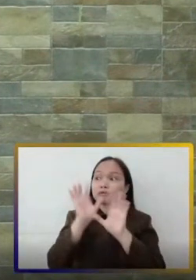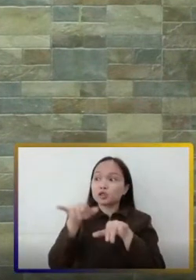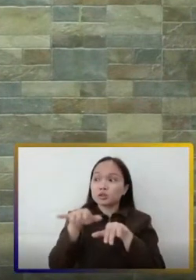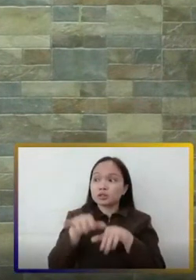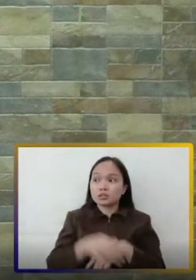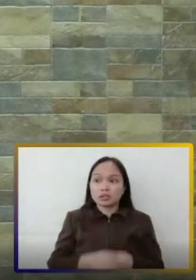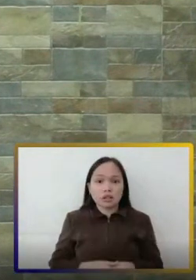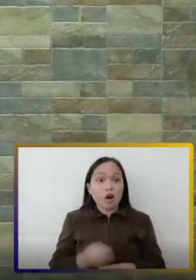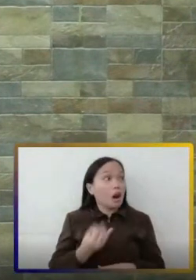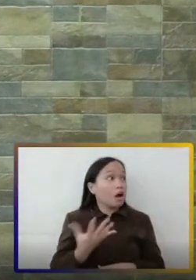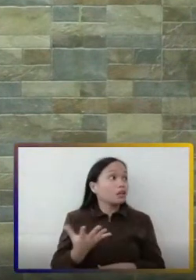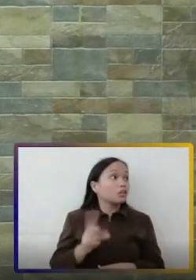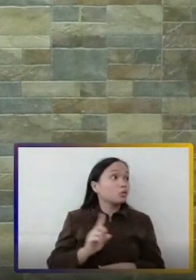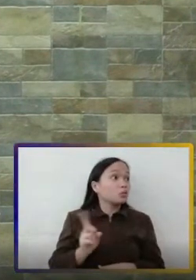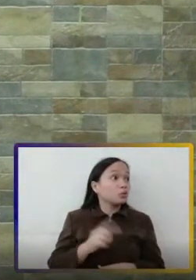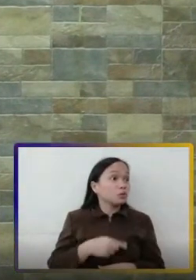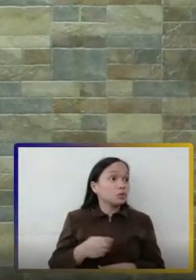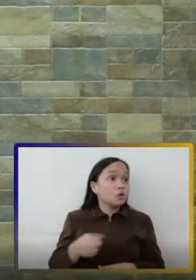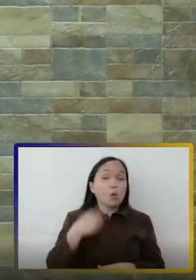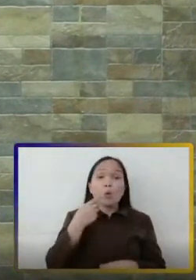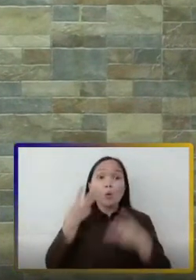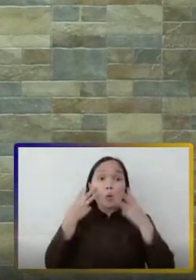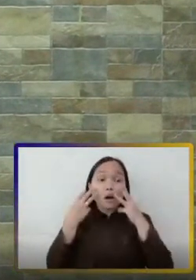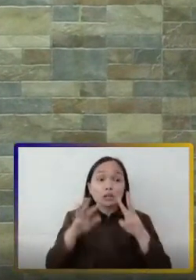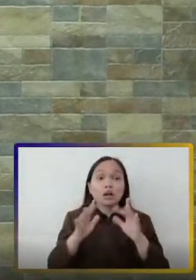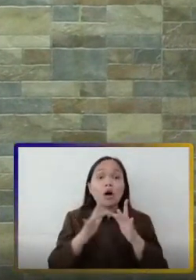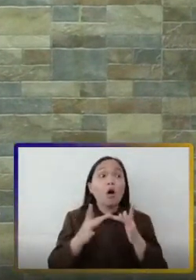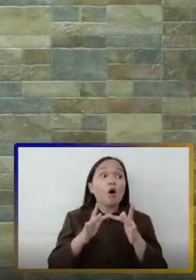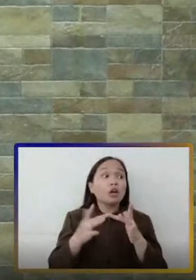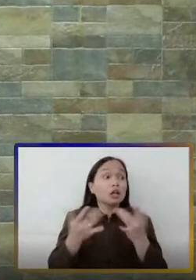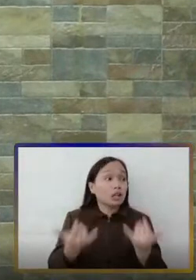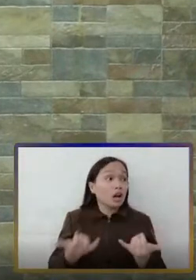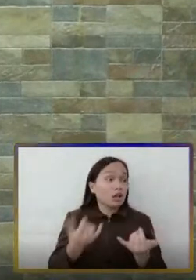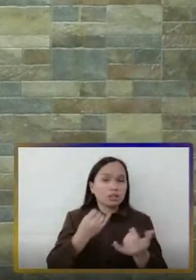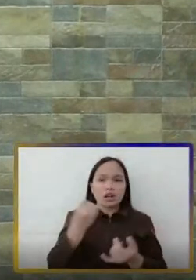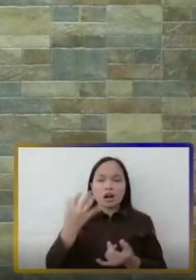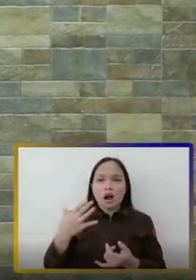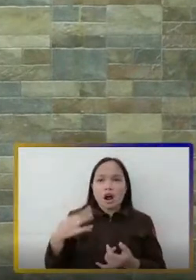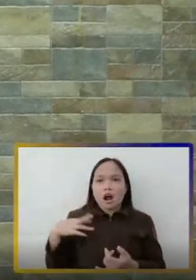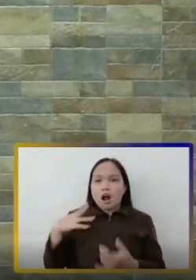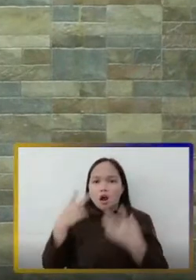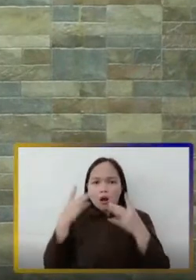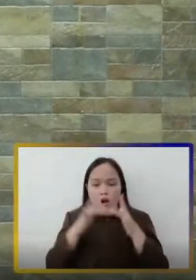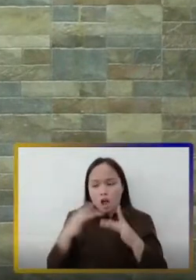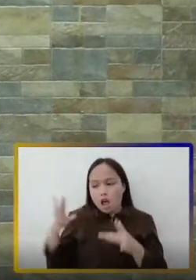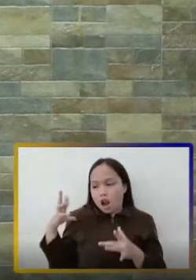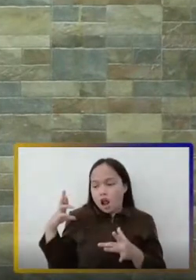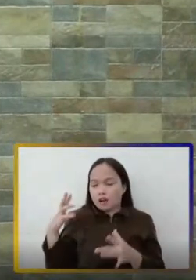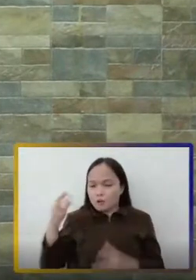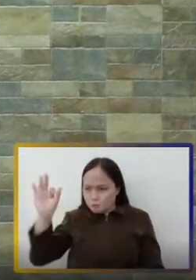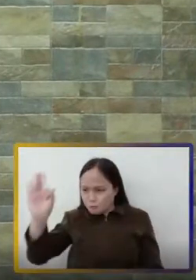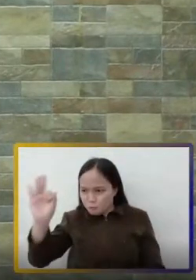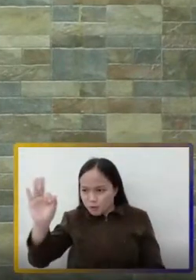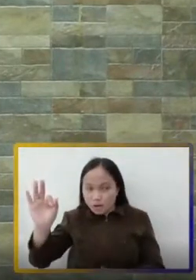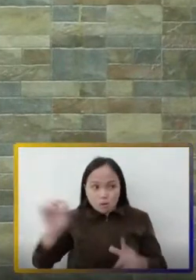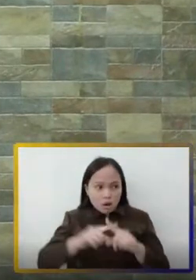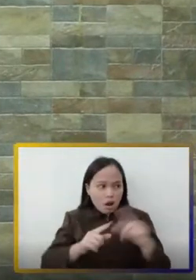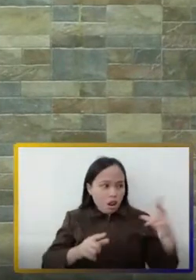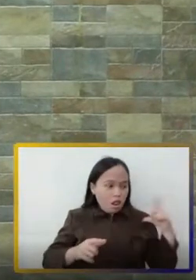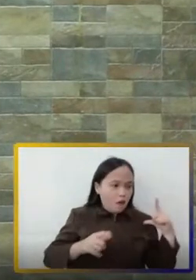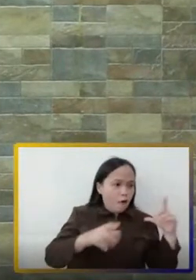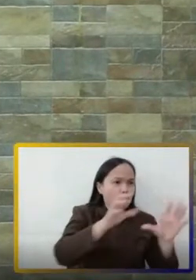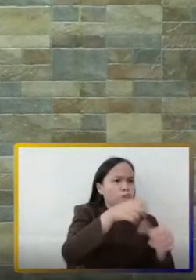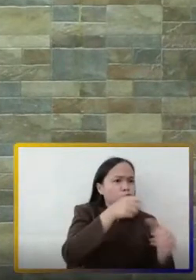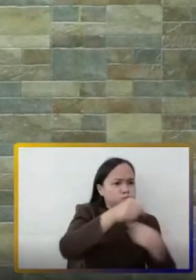Ilan sa mga nasa virtual ngayon, nasa sa kanan, nandiyan yung preaching, sa kaliwa, nandiyan yung boxing,